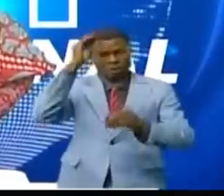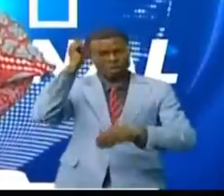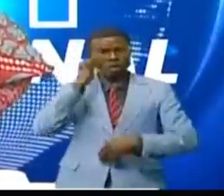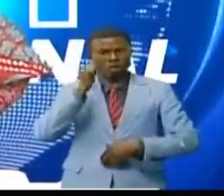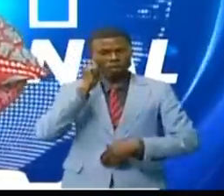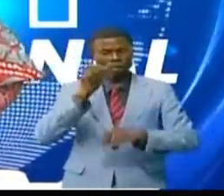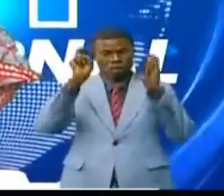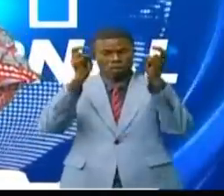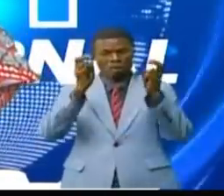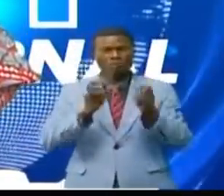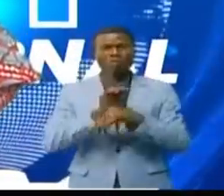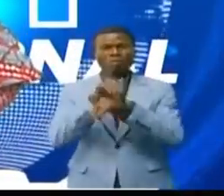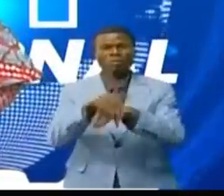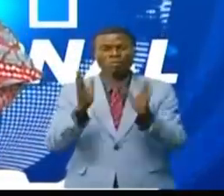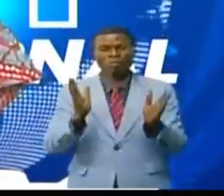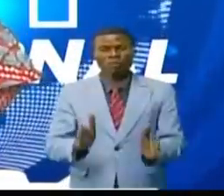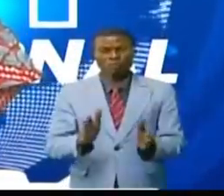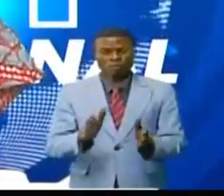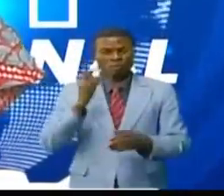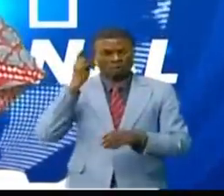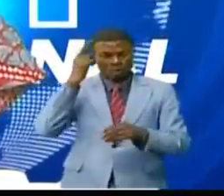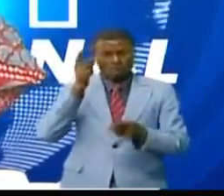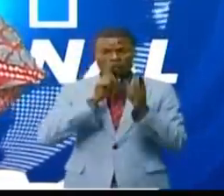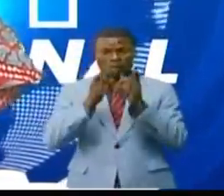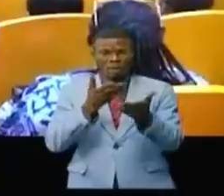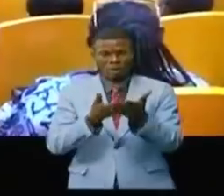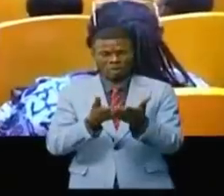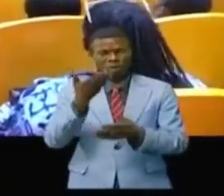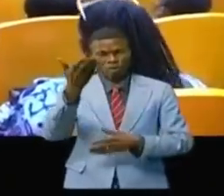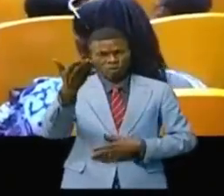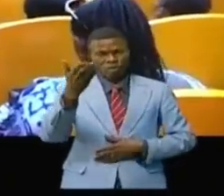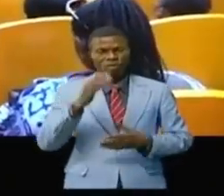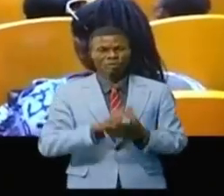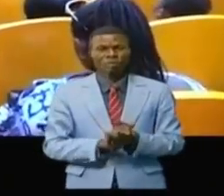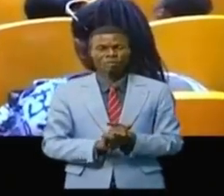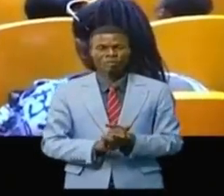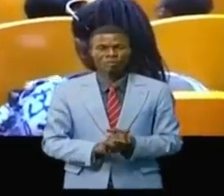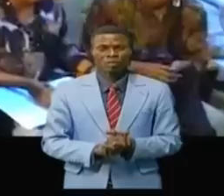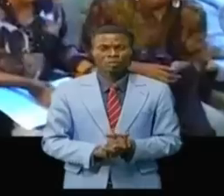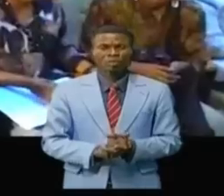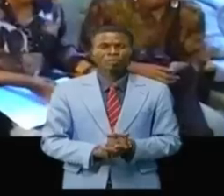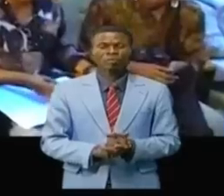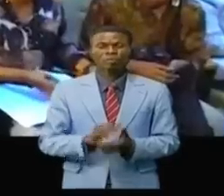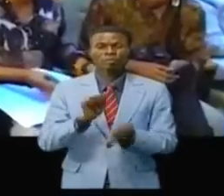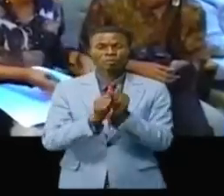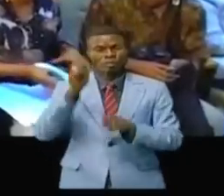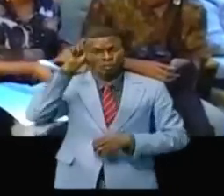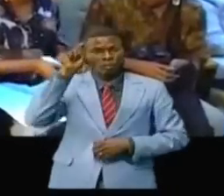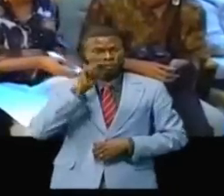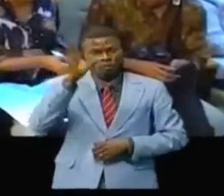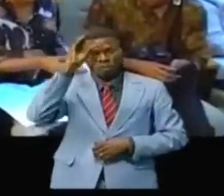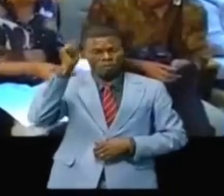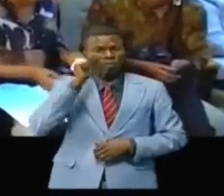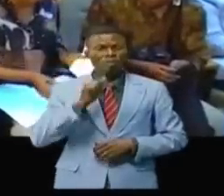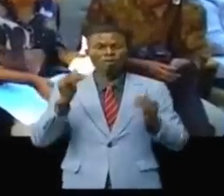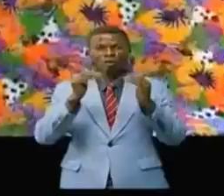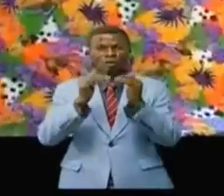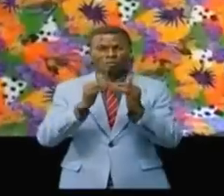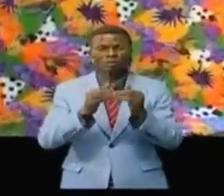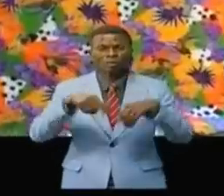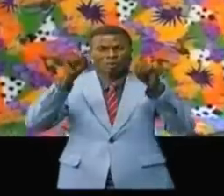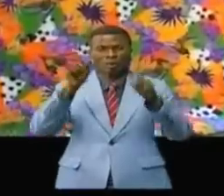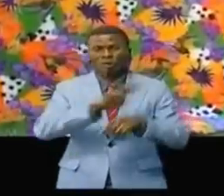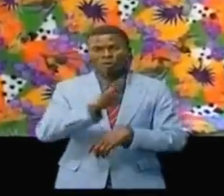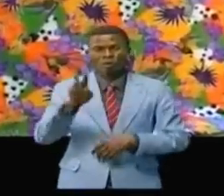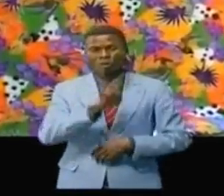duquel les participants ont réfléchi. Regardez. L'objectif de ces cafés genre pour la série 2022 est de